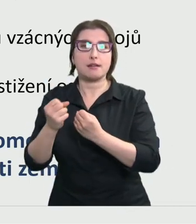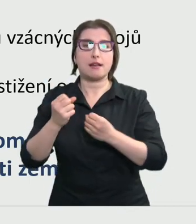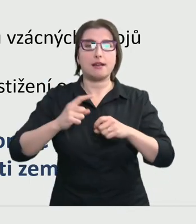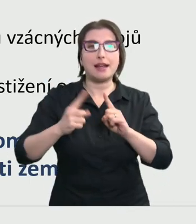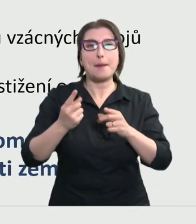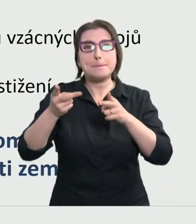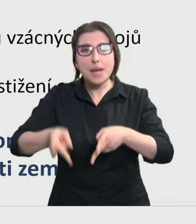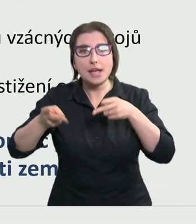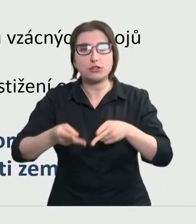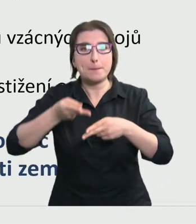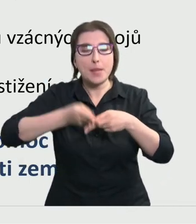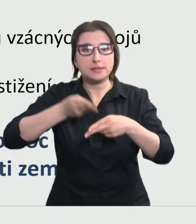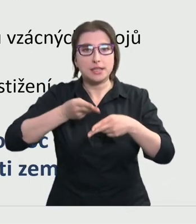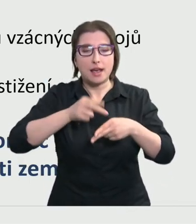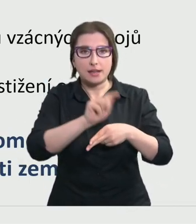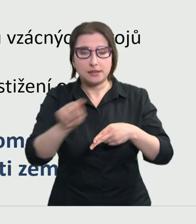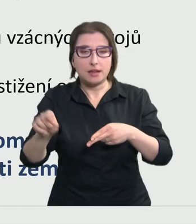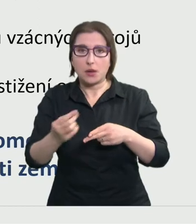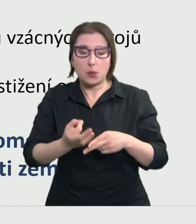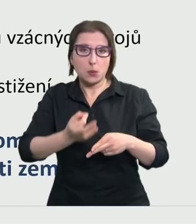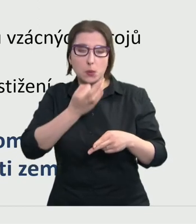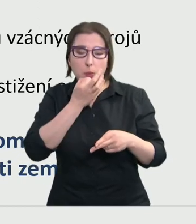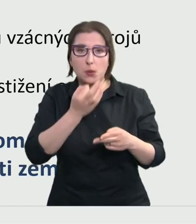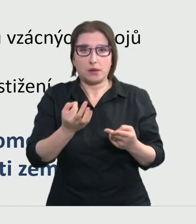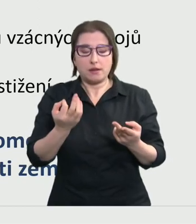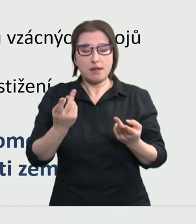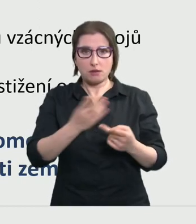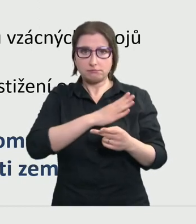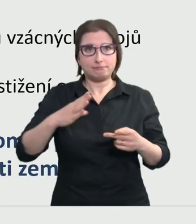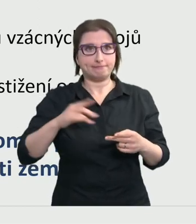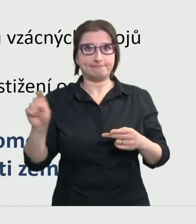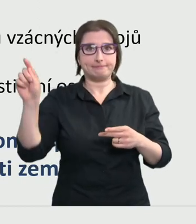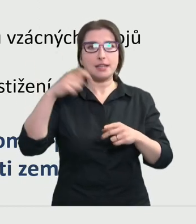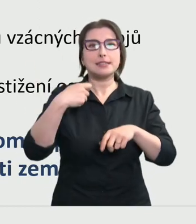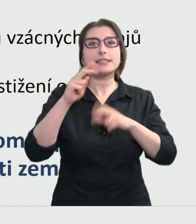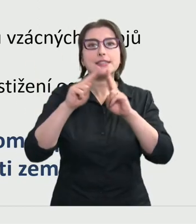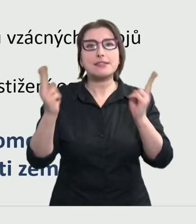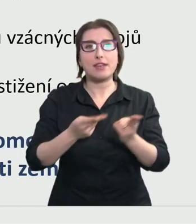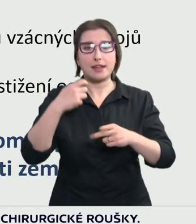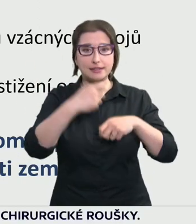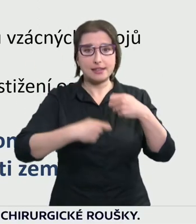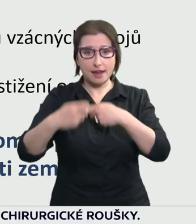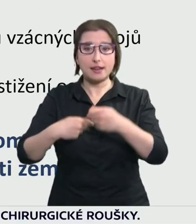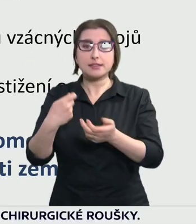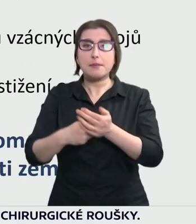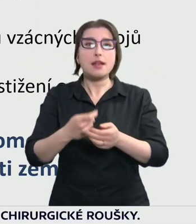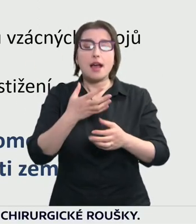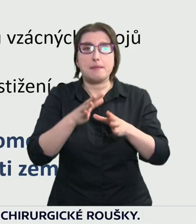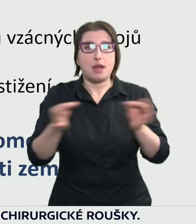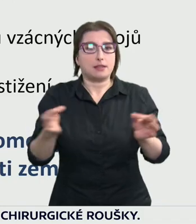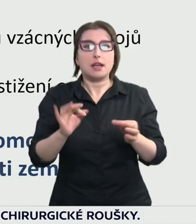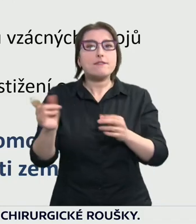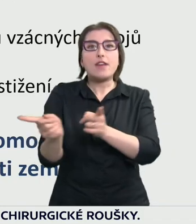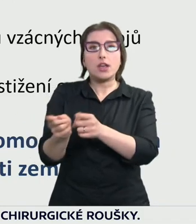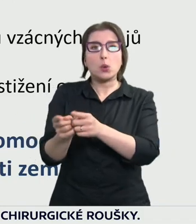našim pacientům tak, aby se stávalo to, že ti pacienti budou bez pomoci venku,